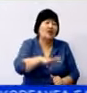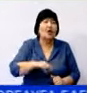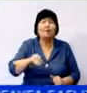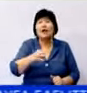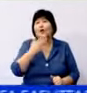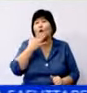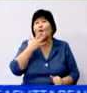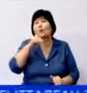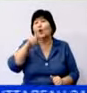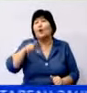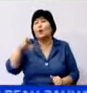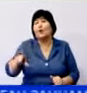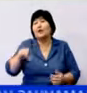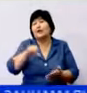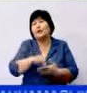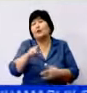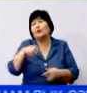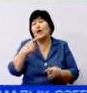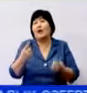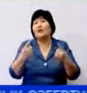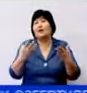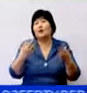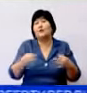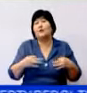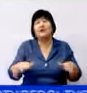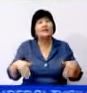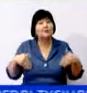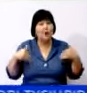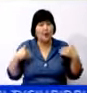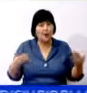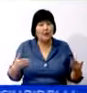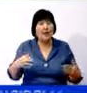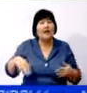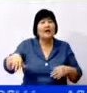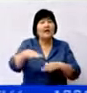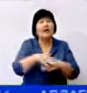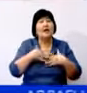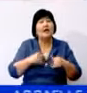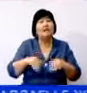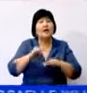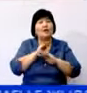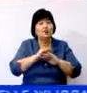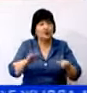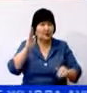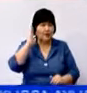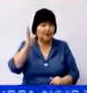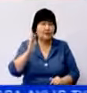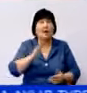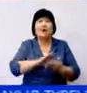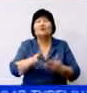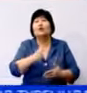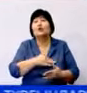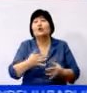ұлт өкілдерін осы атаулы күн мерекесімен құттықтаймын. Ел аман, жұрт тыныш болсын. Шын жүректен атты